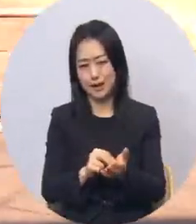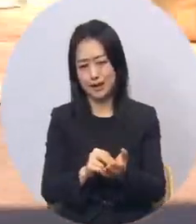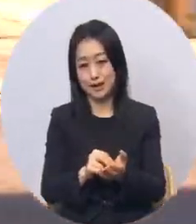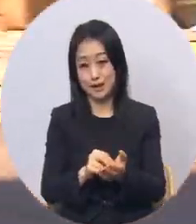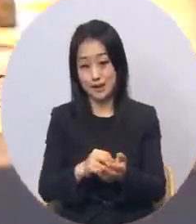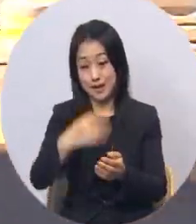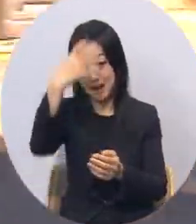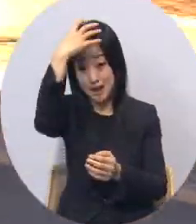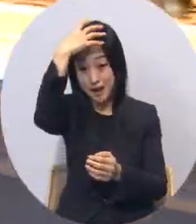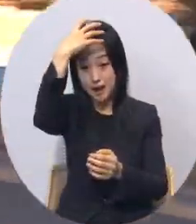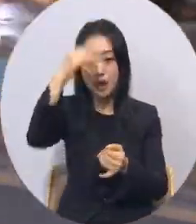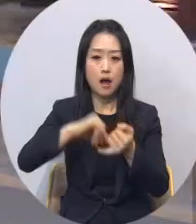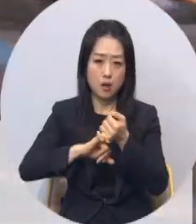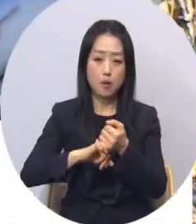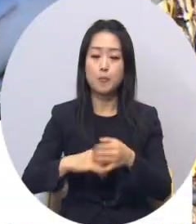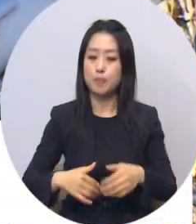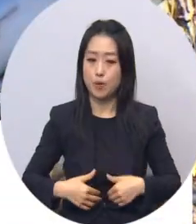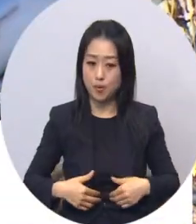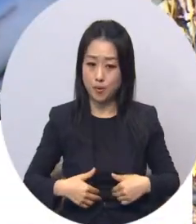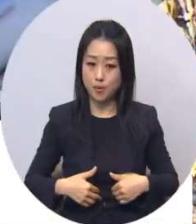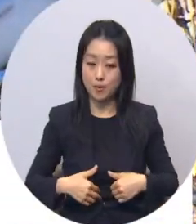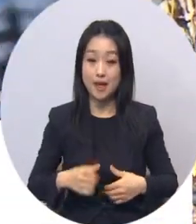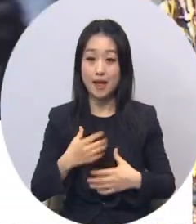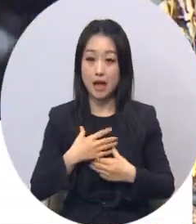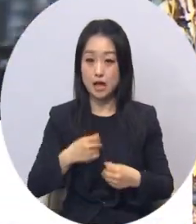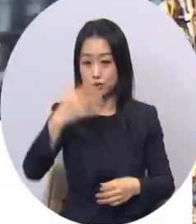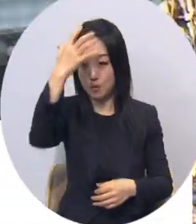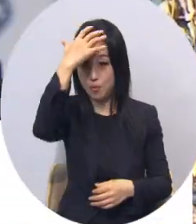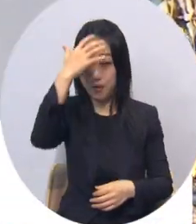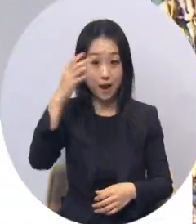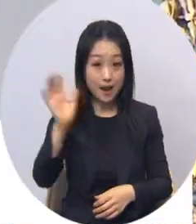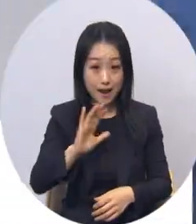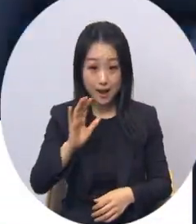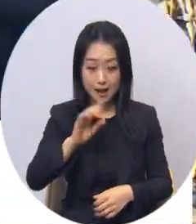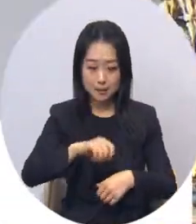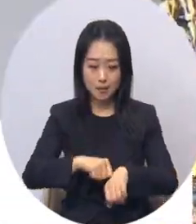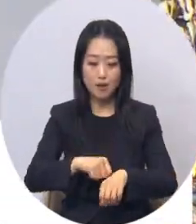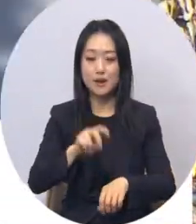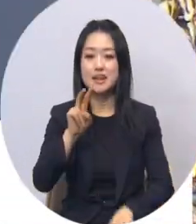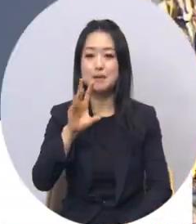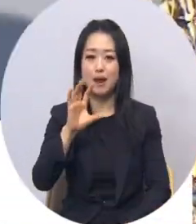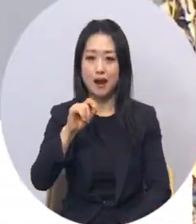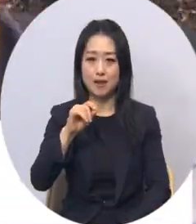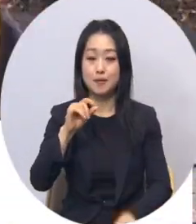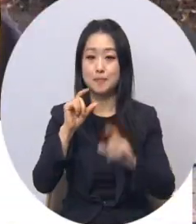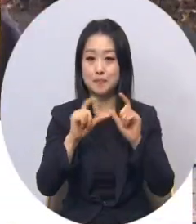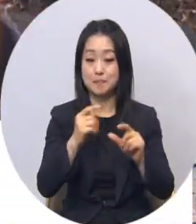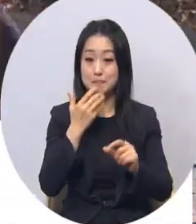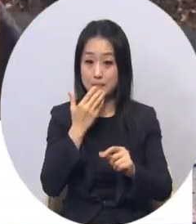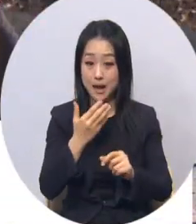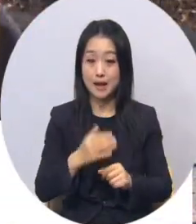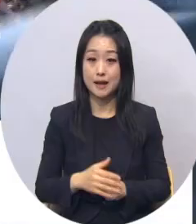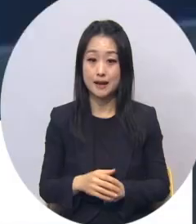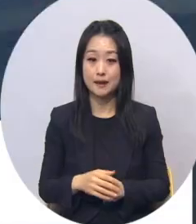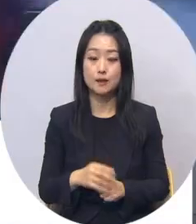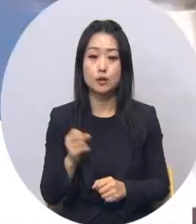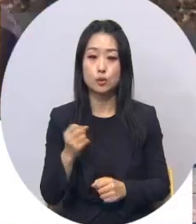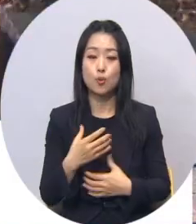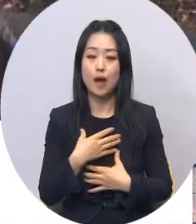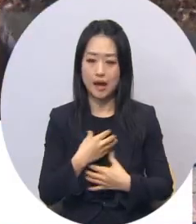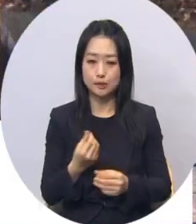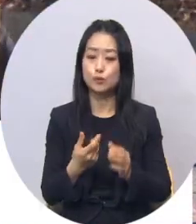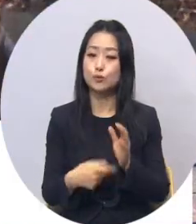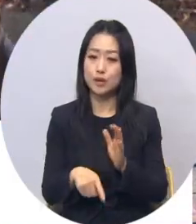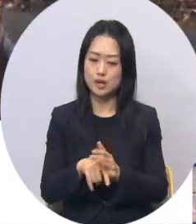안전모 착용은 법적 의무입니다 안전모 미착용 적발시 범칙금 2만 원이 부가됩니다 법적 의무를 떠나 안전을